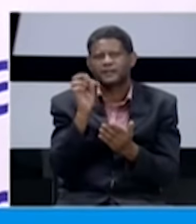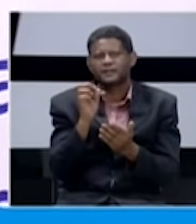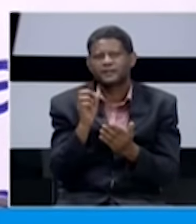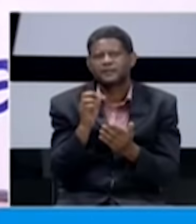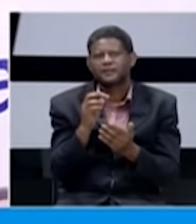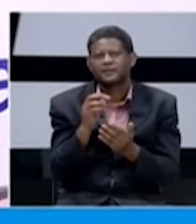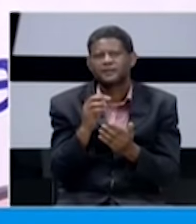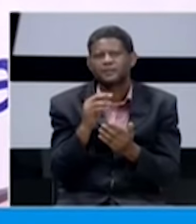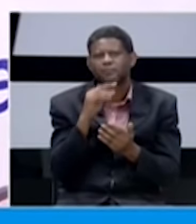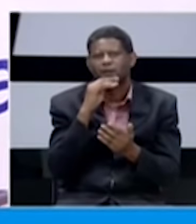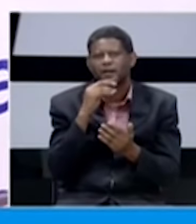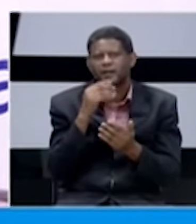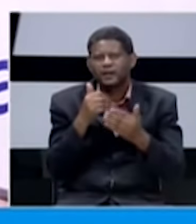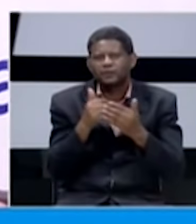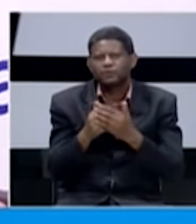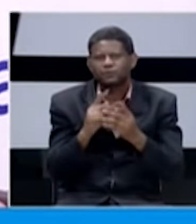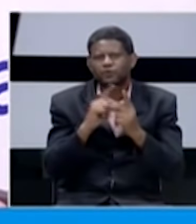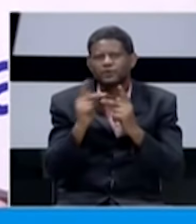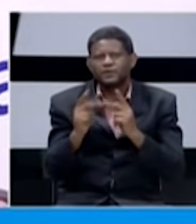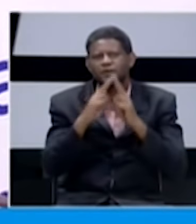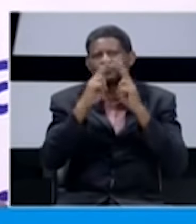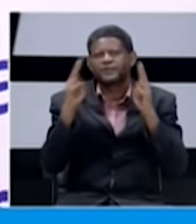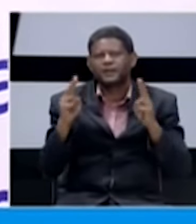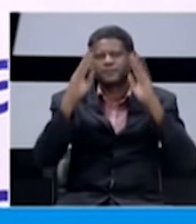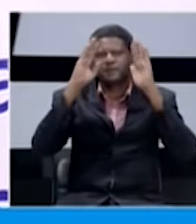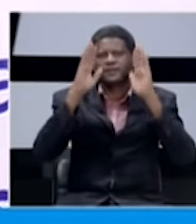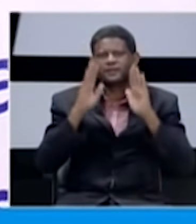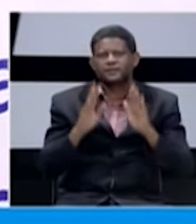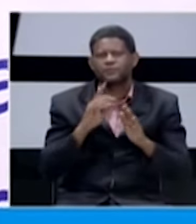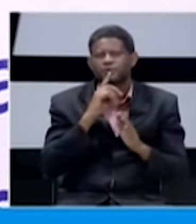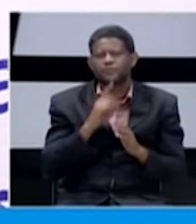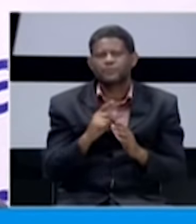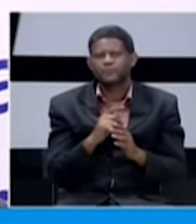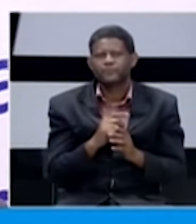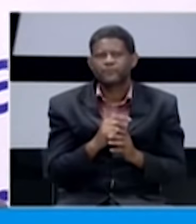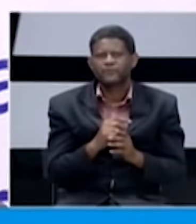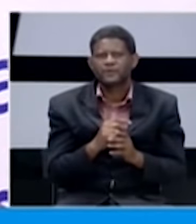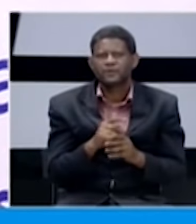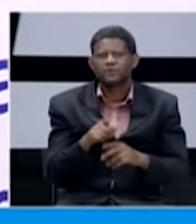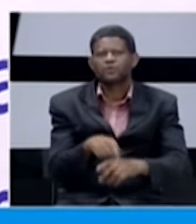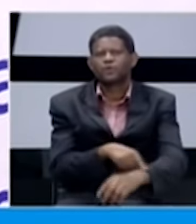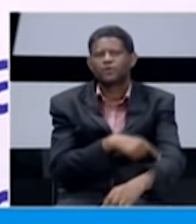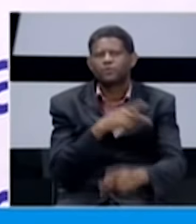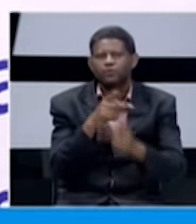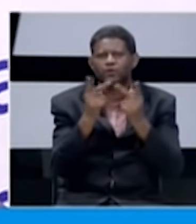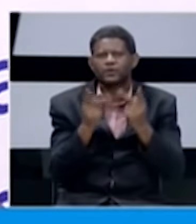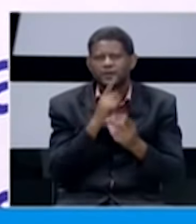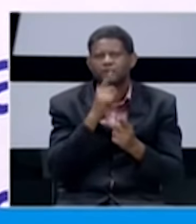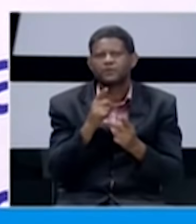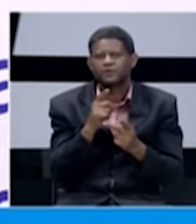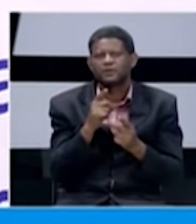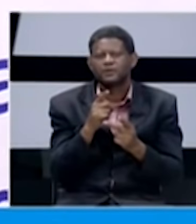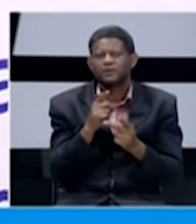ፕሮጀክት ብጣዕሚ ዘገርም እዩ ርሑቕ ቦታ እዩ ኣግዳሊ እዩ